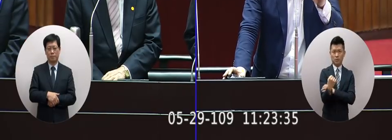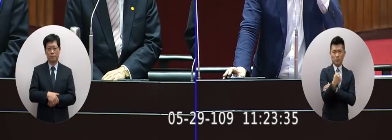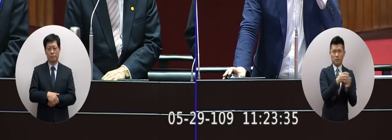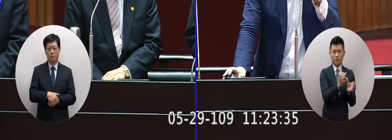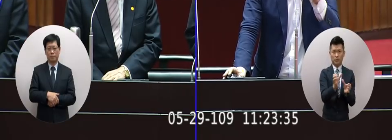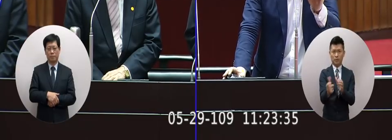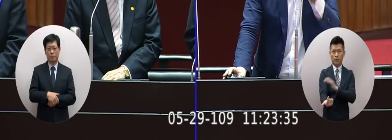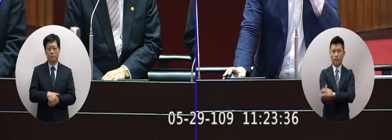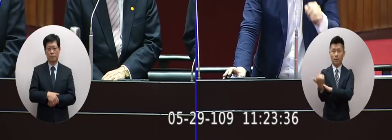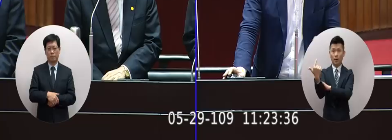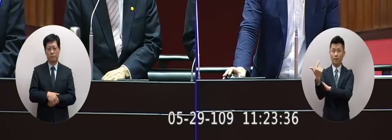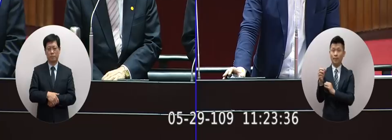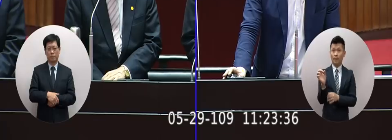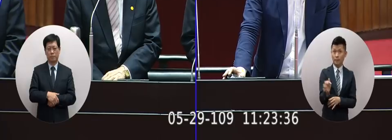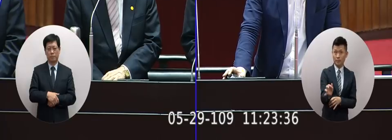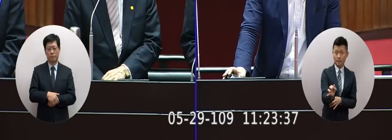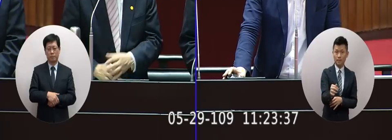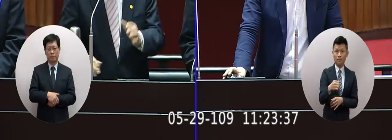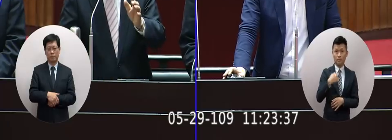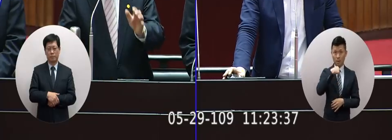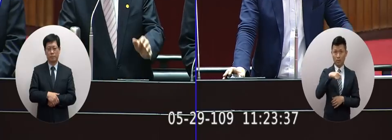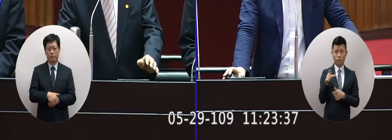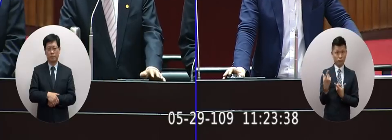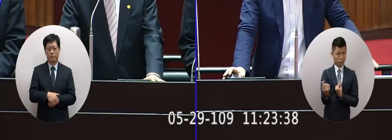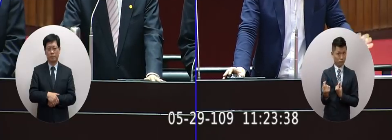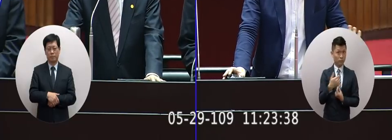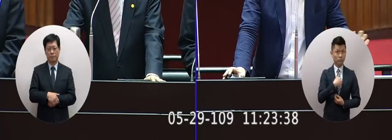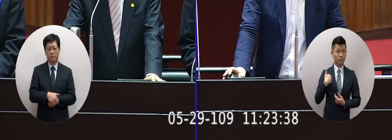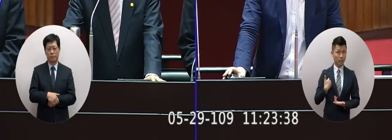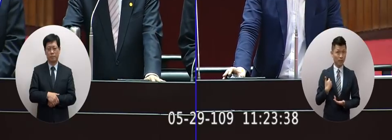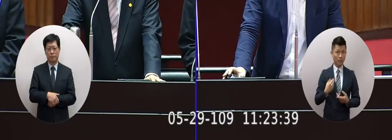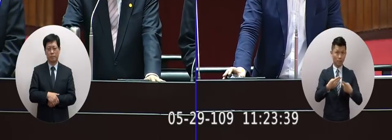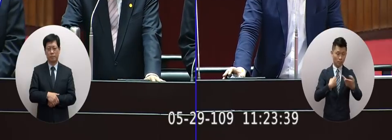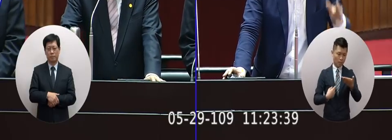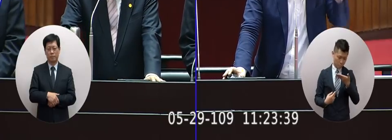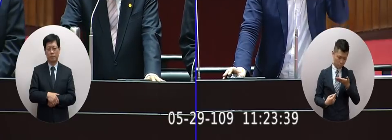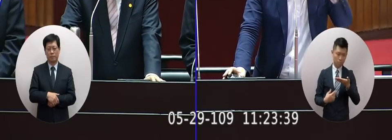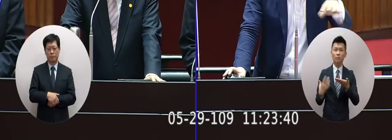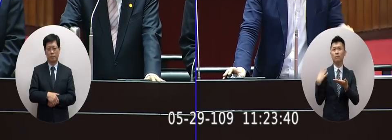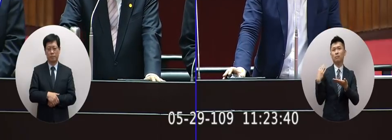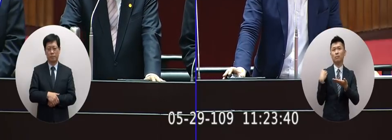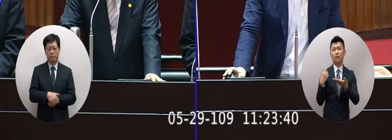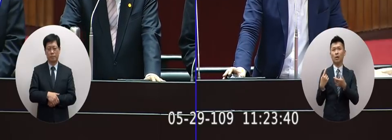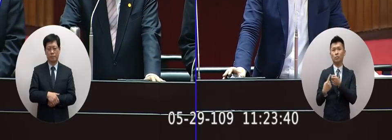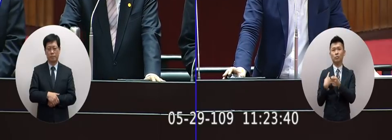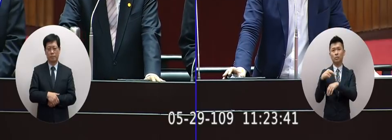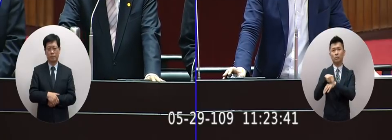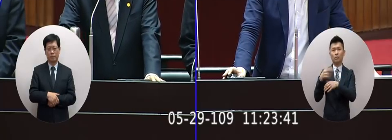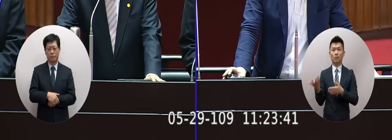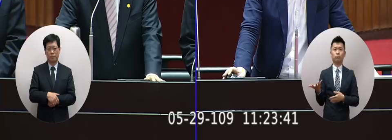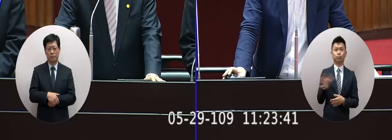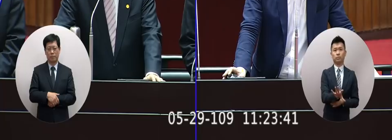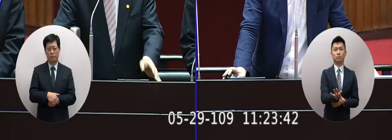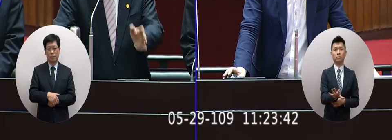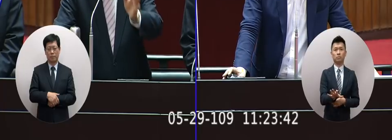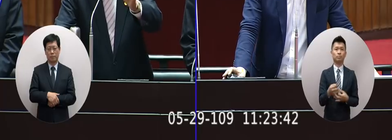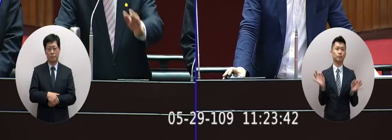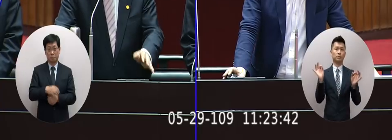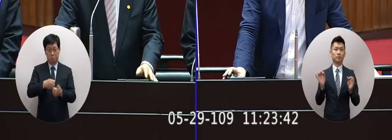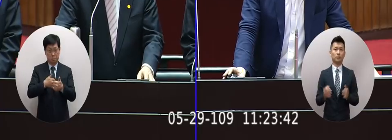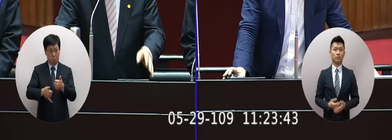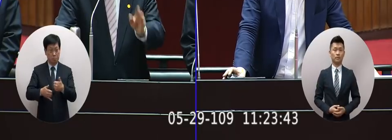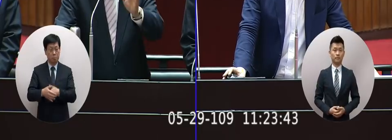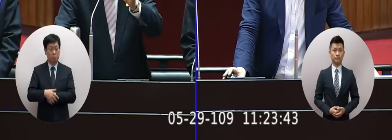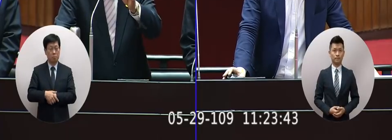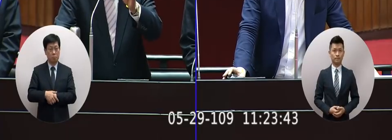要请教是讲，即个加速敢有可能来落实？因为即摆因的回复内底是无加速的，就是甲去年的版本阁摕我看一遍安尼尔。 委